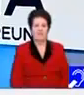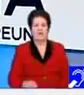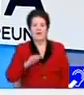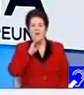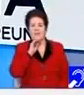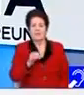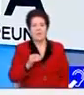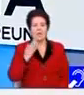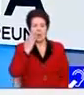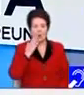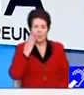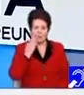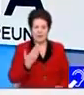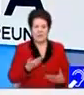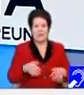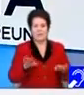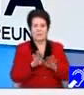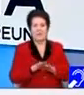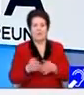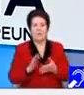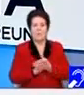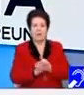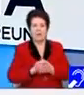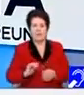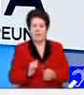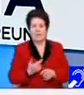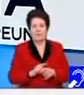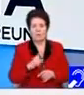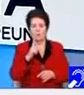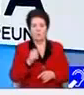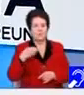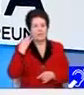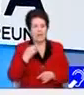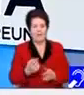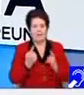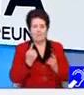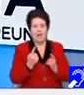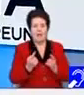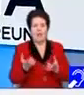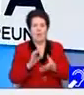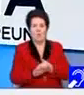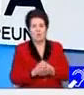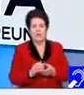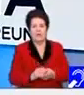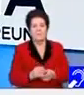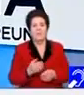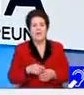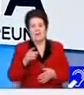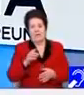Academia Română și Municipiul Iași au încheiat un parteneriat pentru celebrarea a 100 de ani de la Marea Unire, denumit Programul